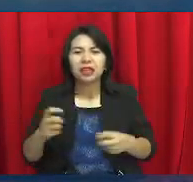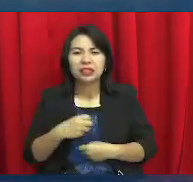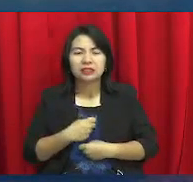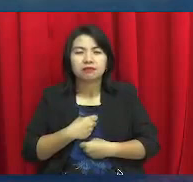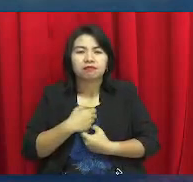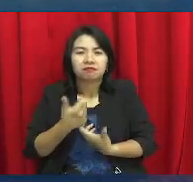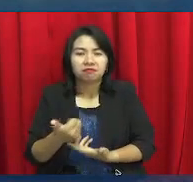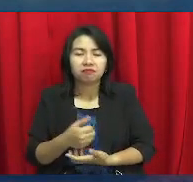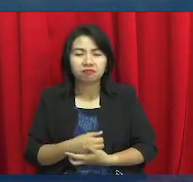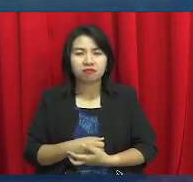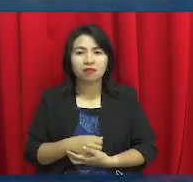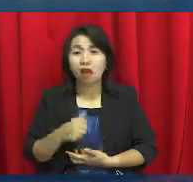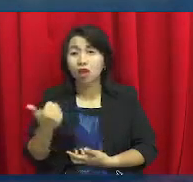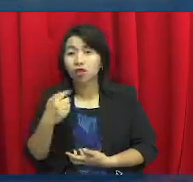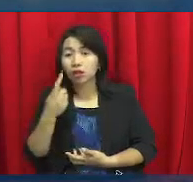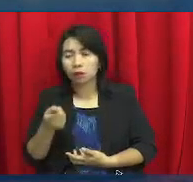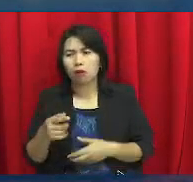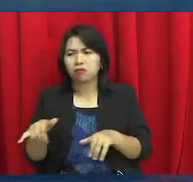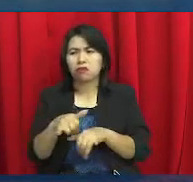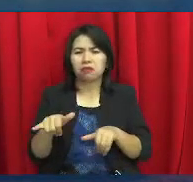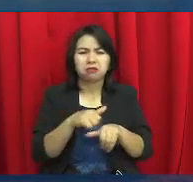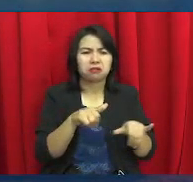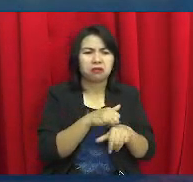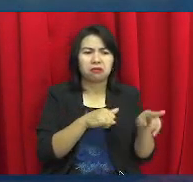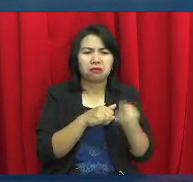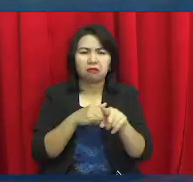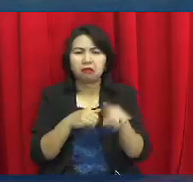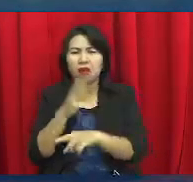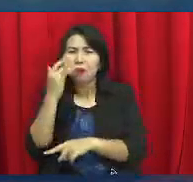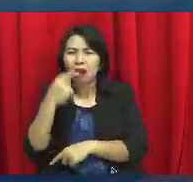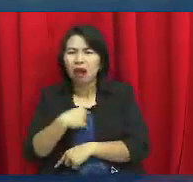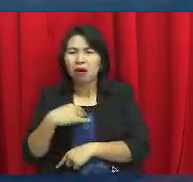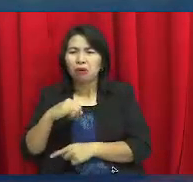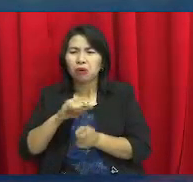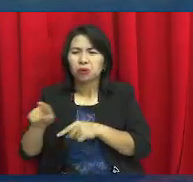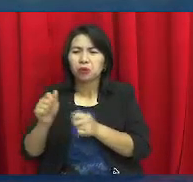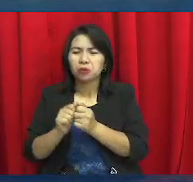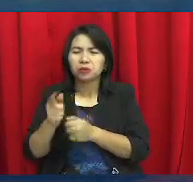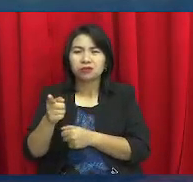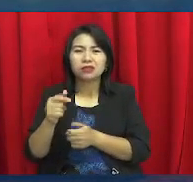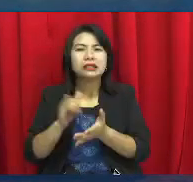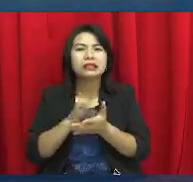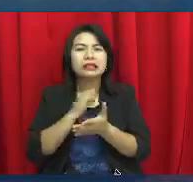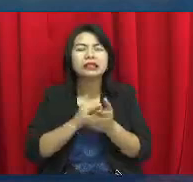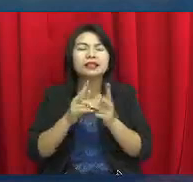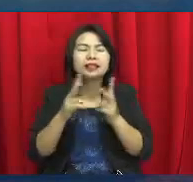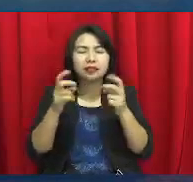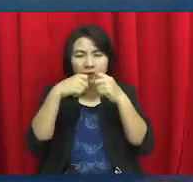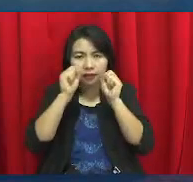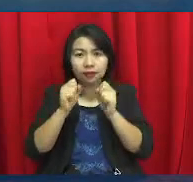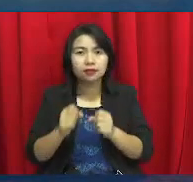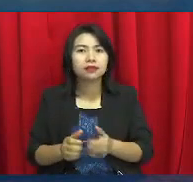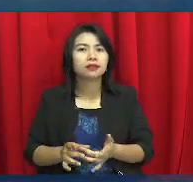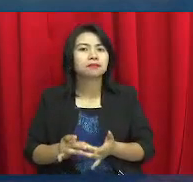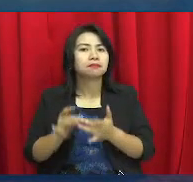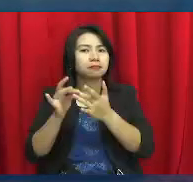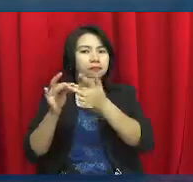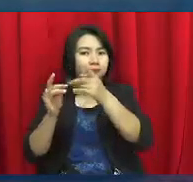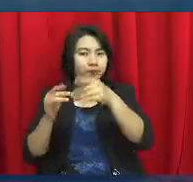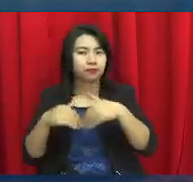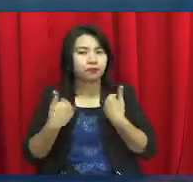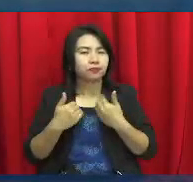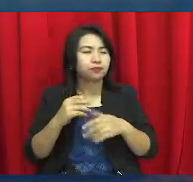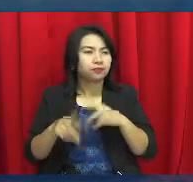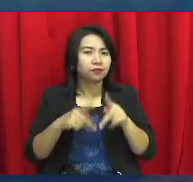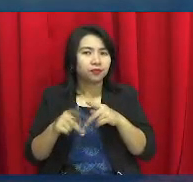ay pare-parehas lang naman, bakit sasama pa ako sa iyo. So yun ang nakakalungkod. Lalo higit sa mga kabataan.